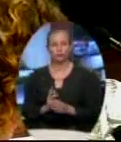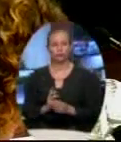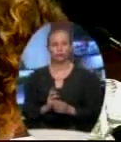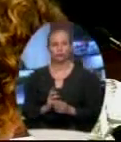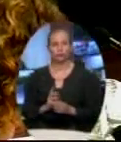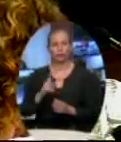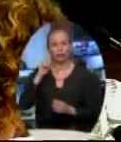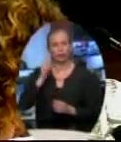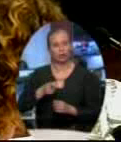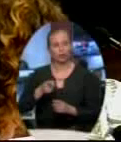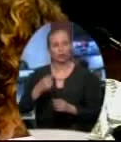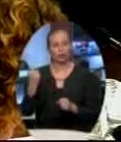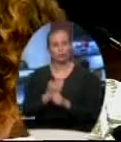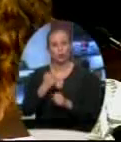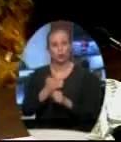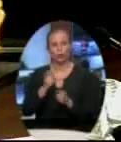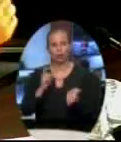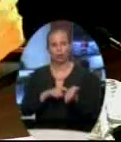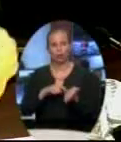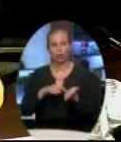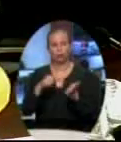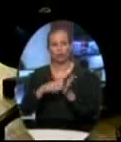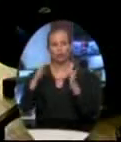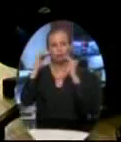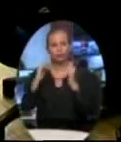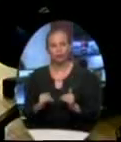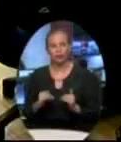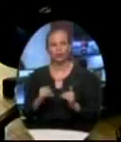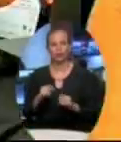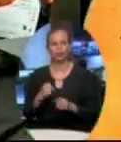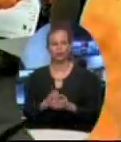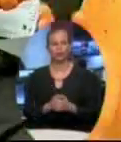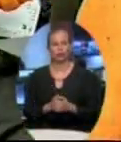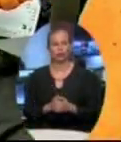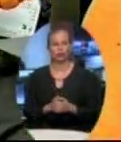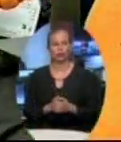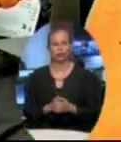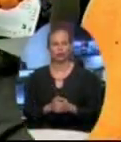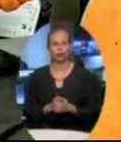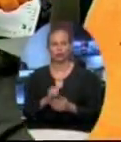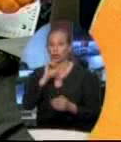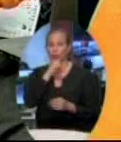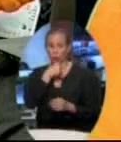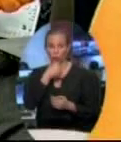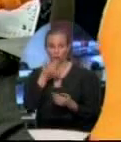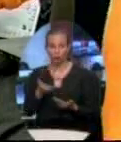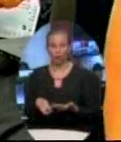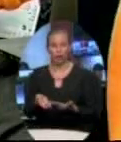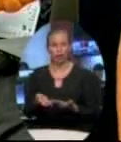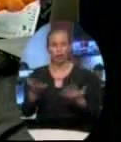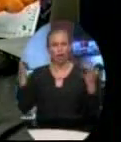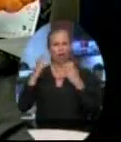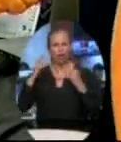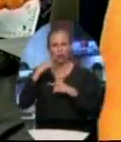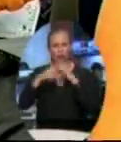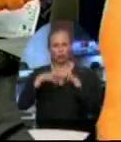לקיים את הפעולות הנדרשות על מנת להוריד אותו, ואת זה אנחנו עושים. היסטורית? בואו, עשינו פה שיעור היסטוריה, היה לחץ 2012,